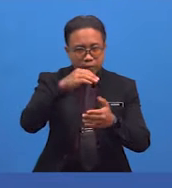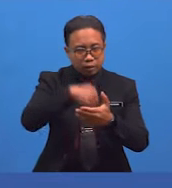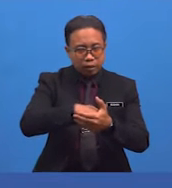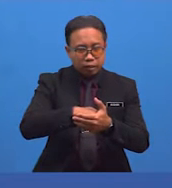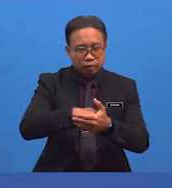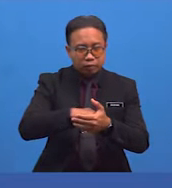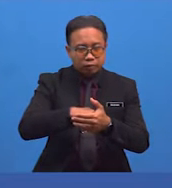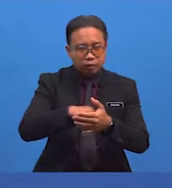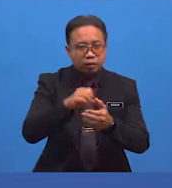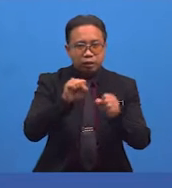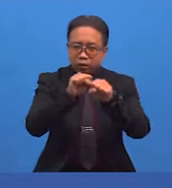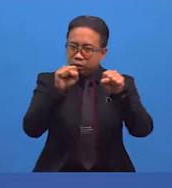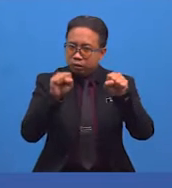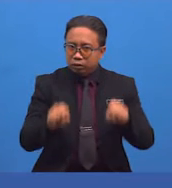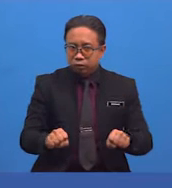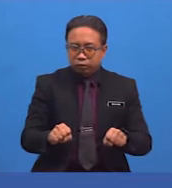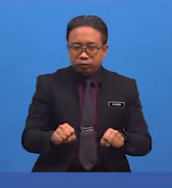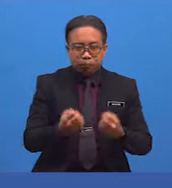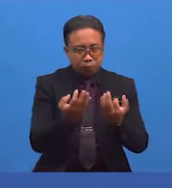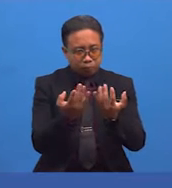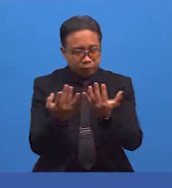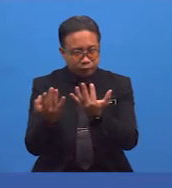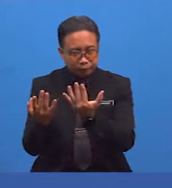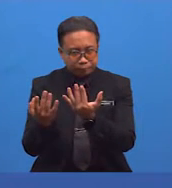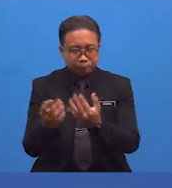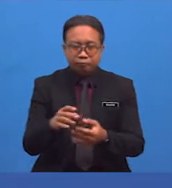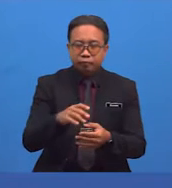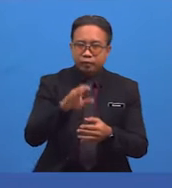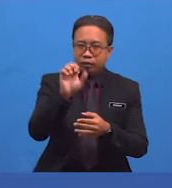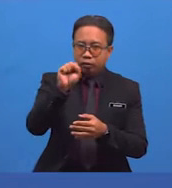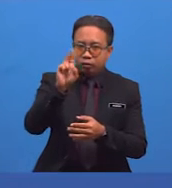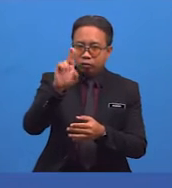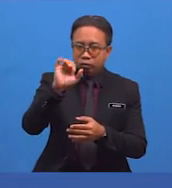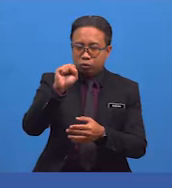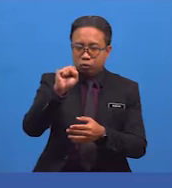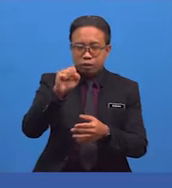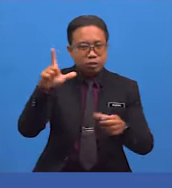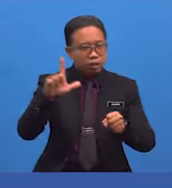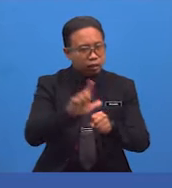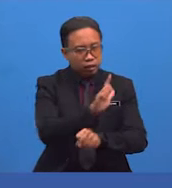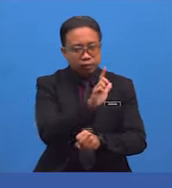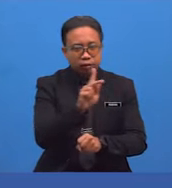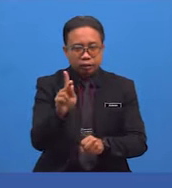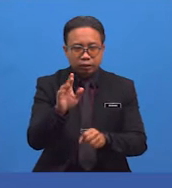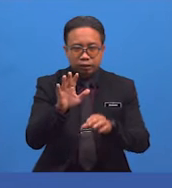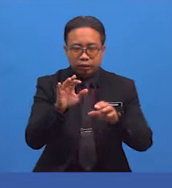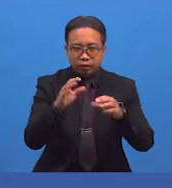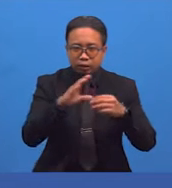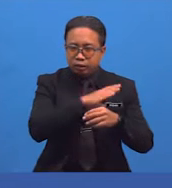sistem penggerak keselamatan berfungsi sebagai suis yang melengkapkan